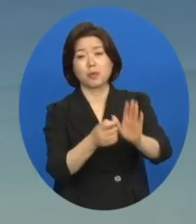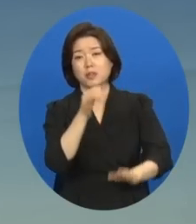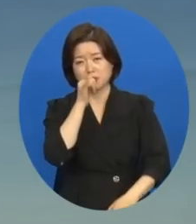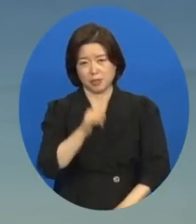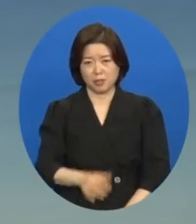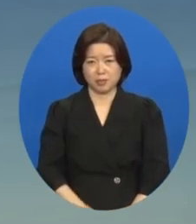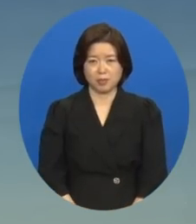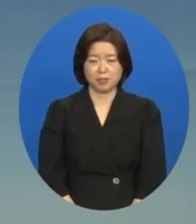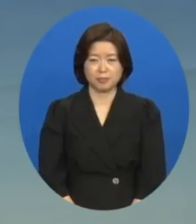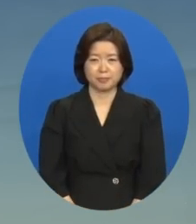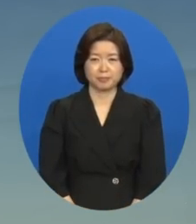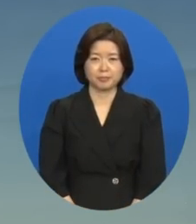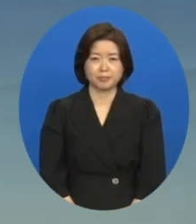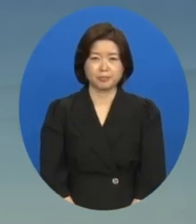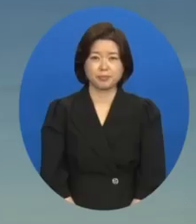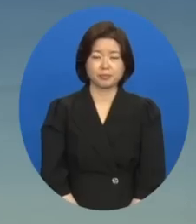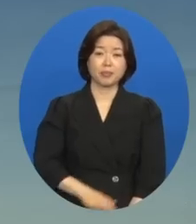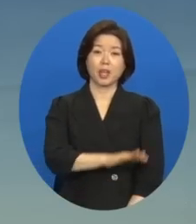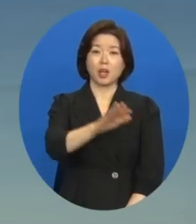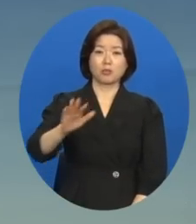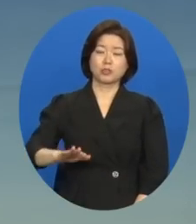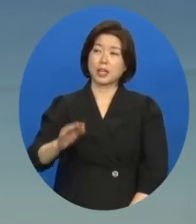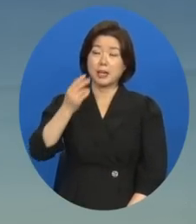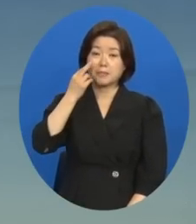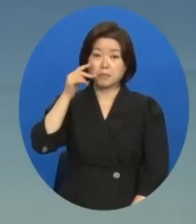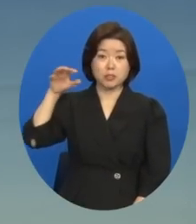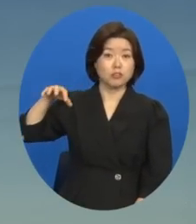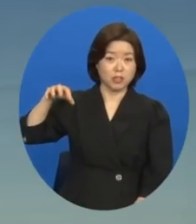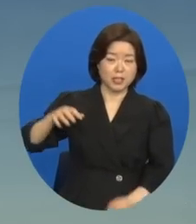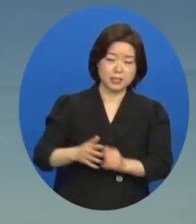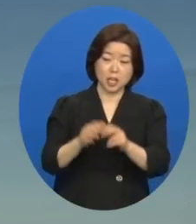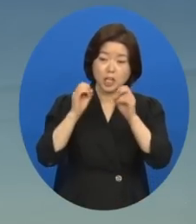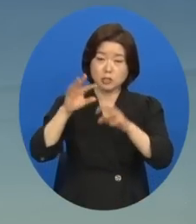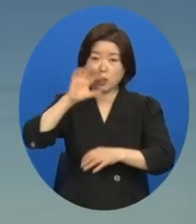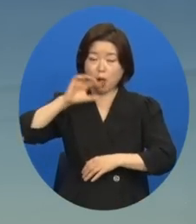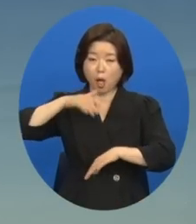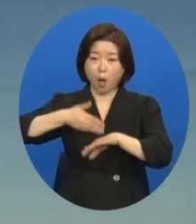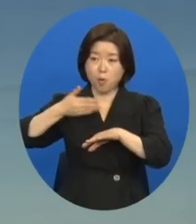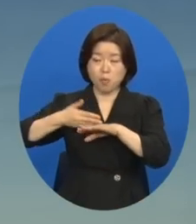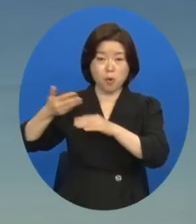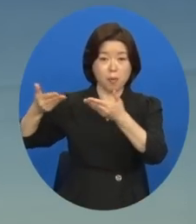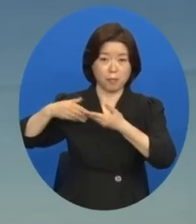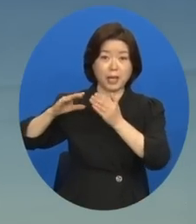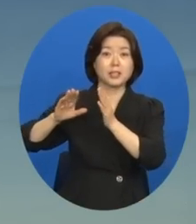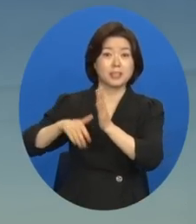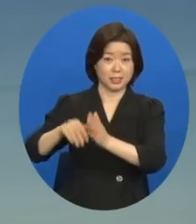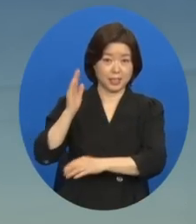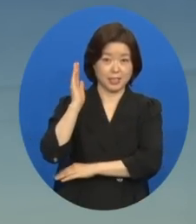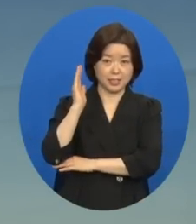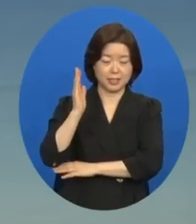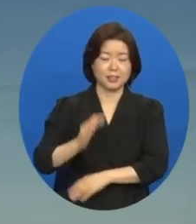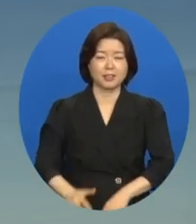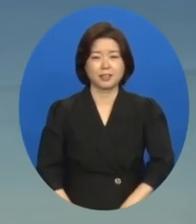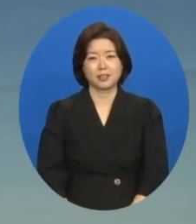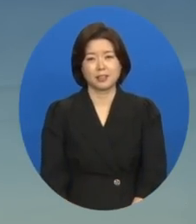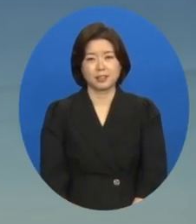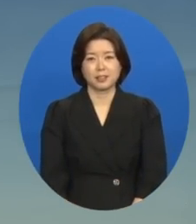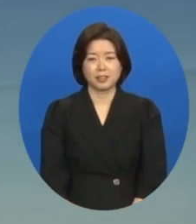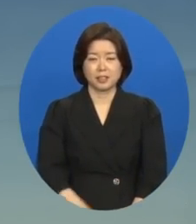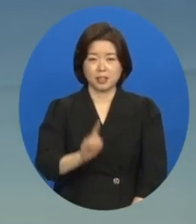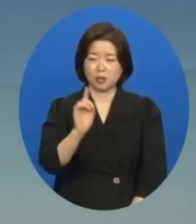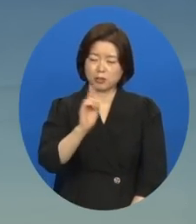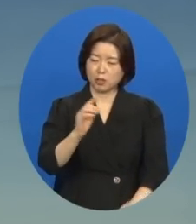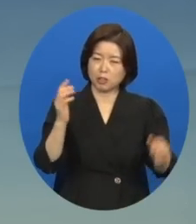오셨습니다. 저희 가정이 미국에서 선교훈련을 받고 있었을 때의 일입니다. 한